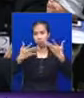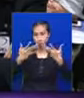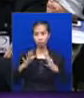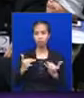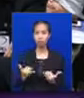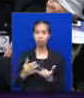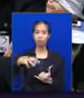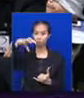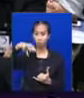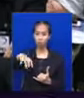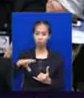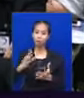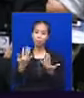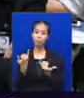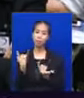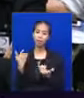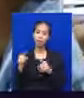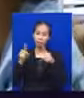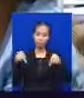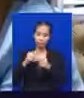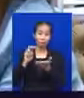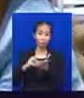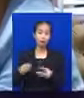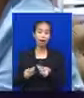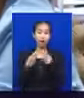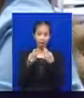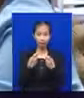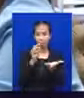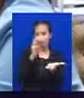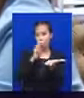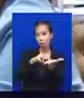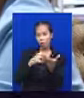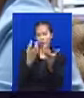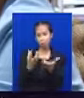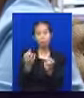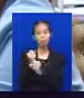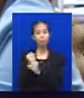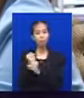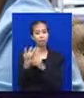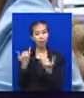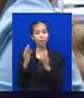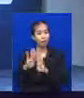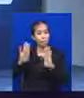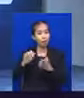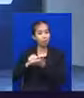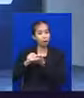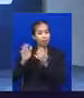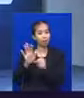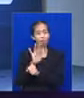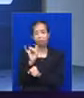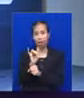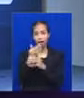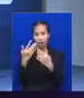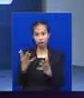าอาทิหน่วยงานที่ออกใบอนุญาตออกใบรับรองสินค้าก่อนที่จะเปิดให้บริการเต็มรูปแบบขยาย